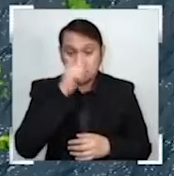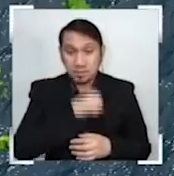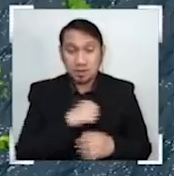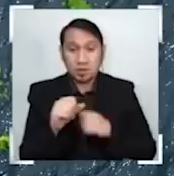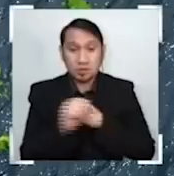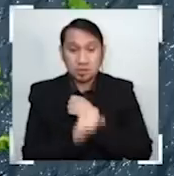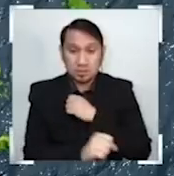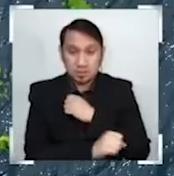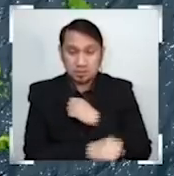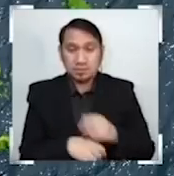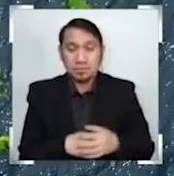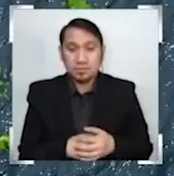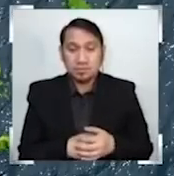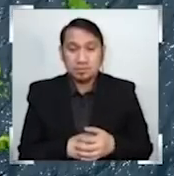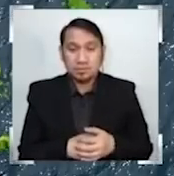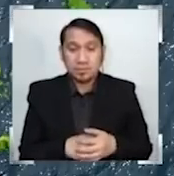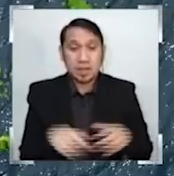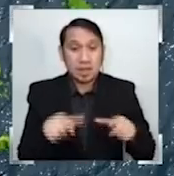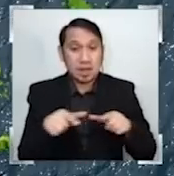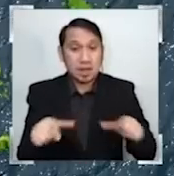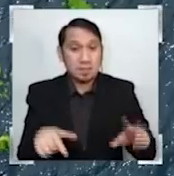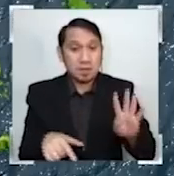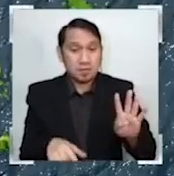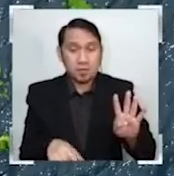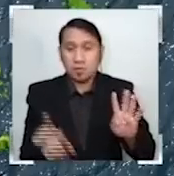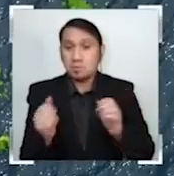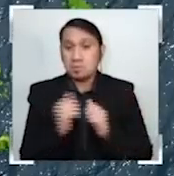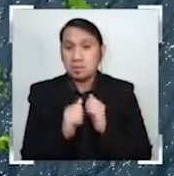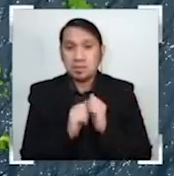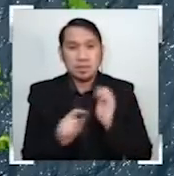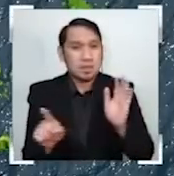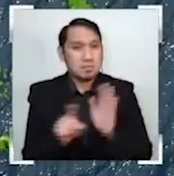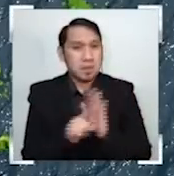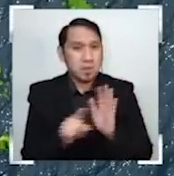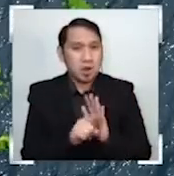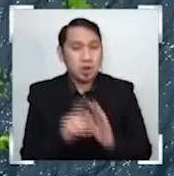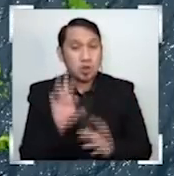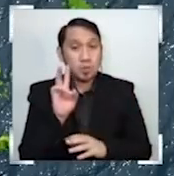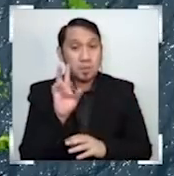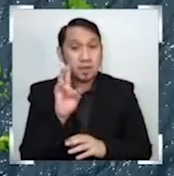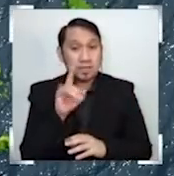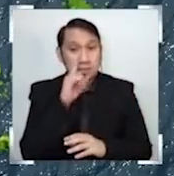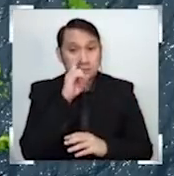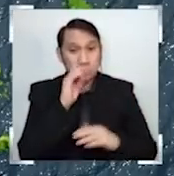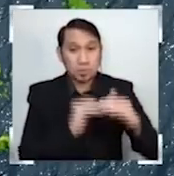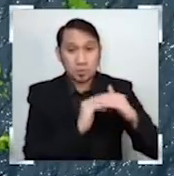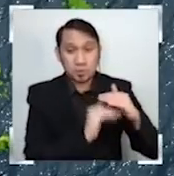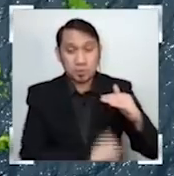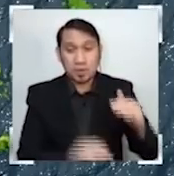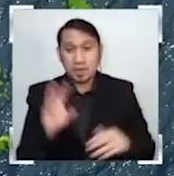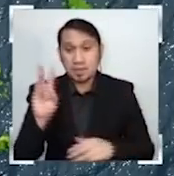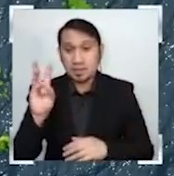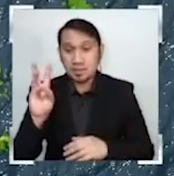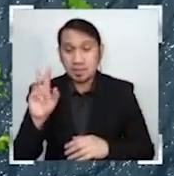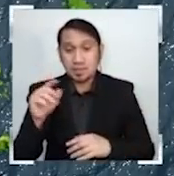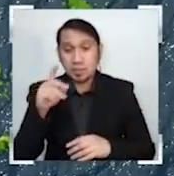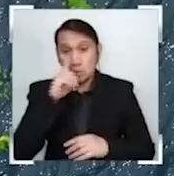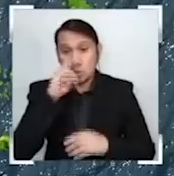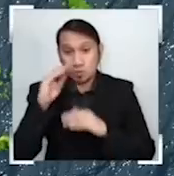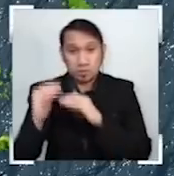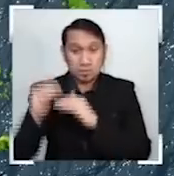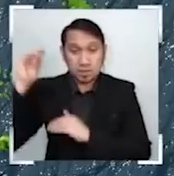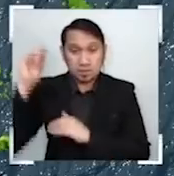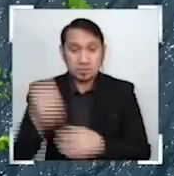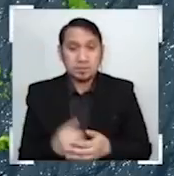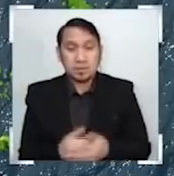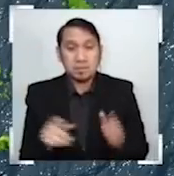Sa Alert Level 4, bawal nga pong lumabas ang mga 17 years old below at 66 years old pataas. Bawal ang contact